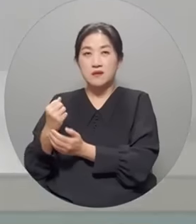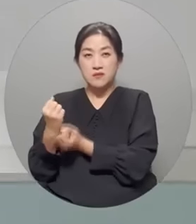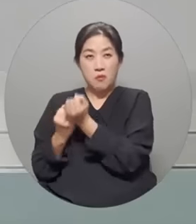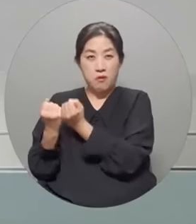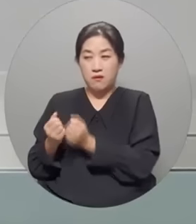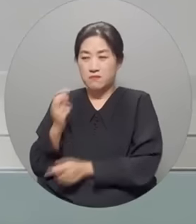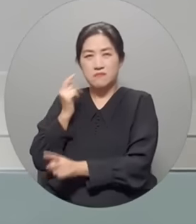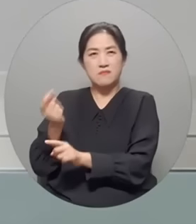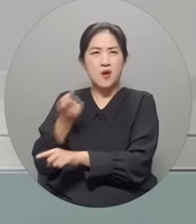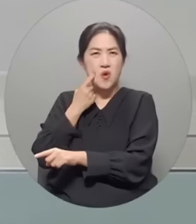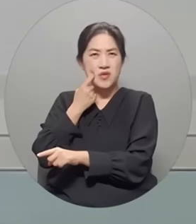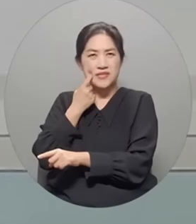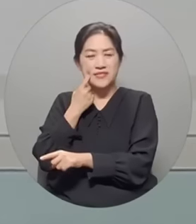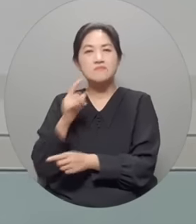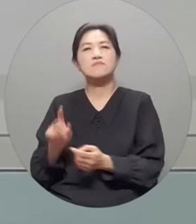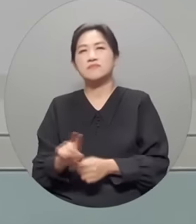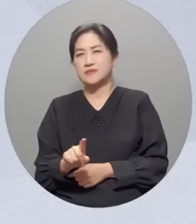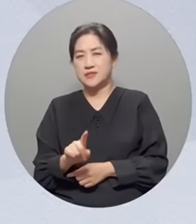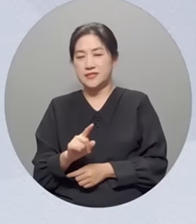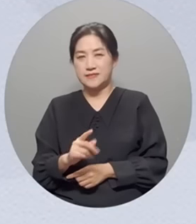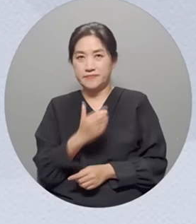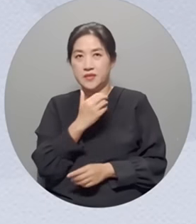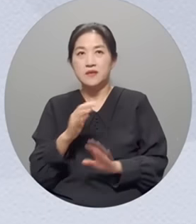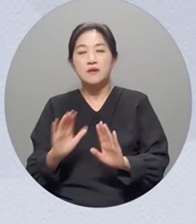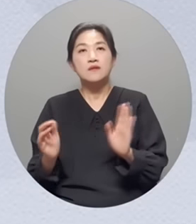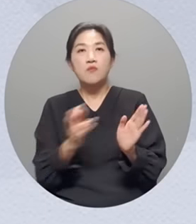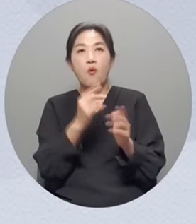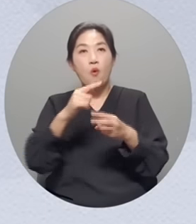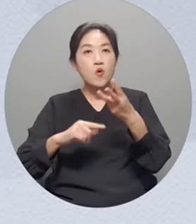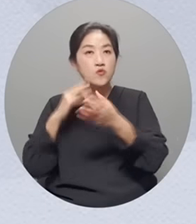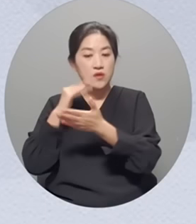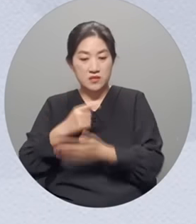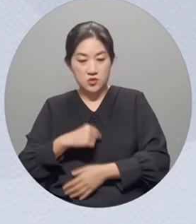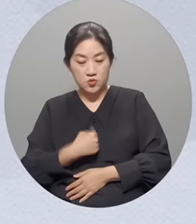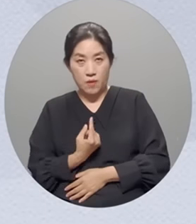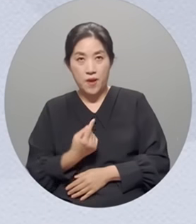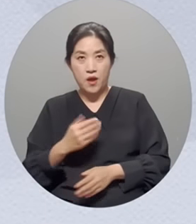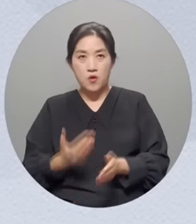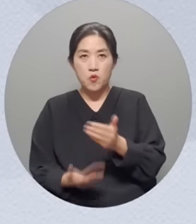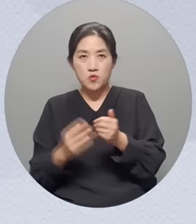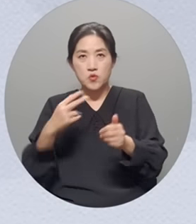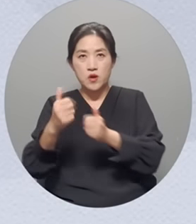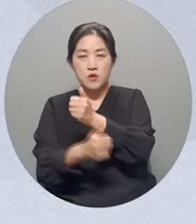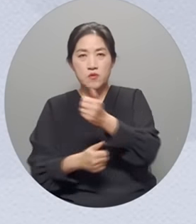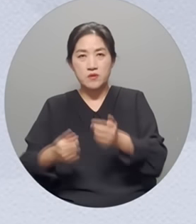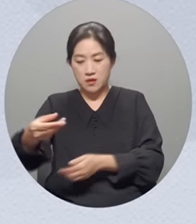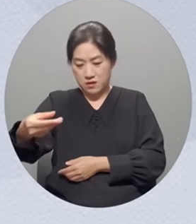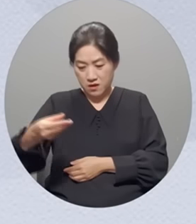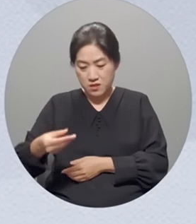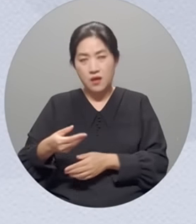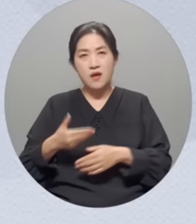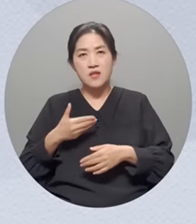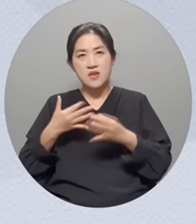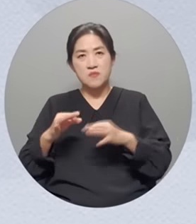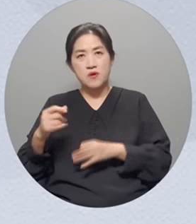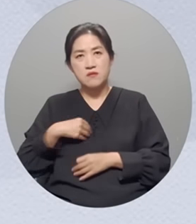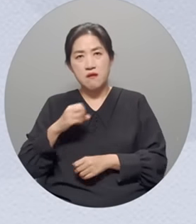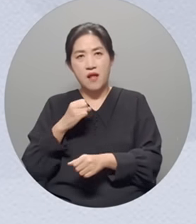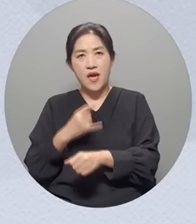해명이란 비판을 피하긴 어려워졌습니다. 또 윤 대통령 스스로 공간위에서 들고 와 김영선으로 하라 했다고